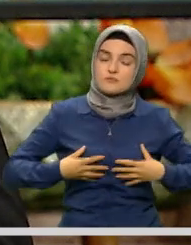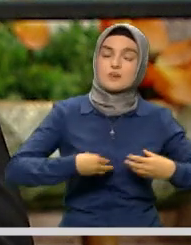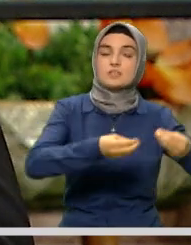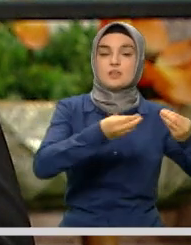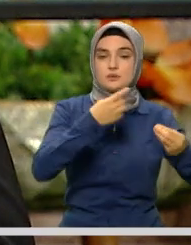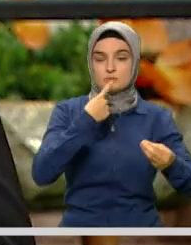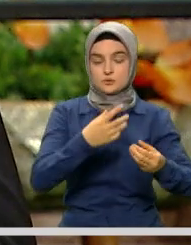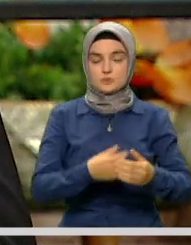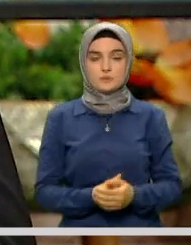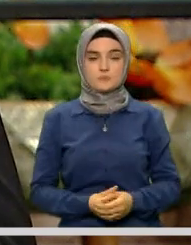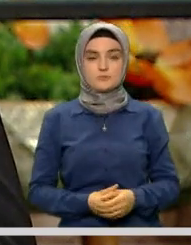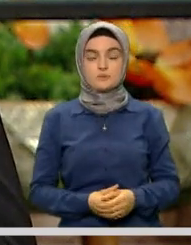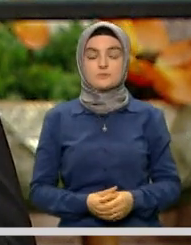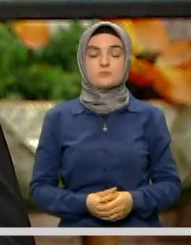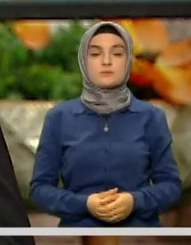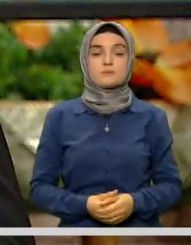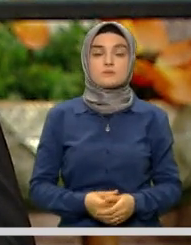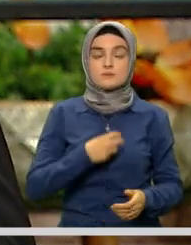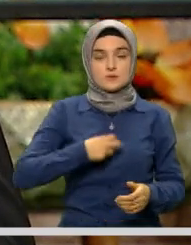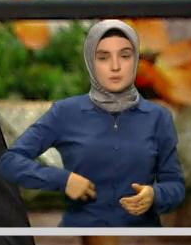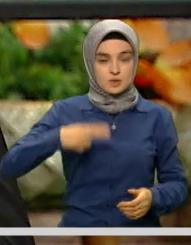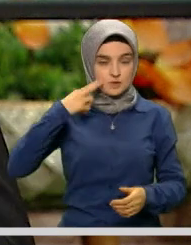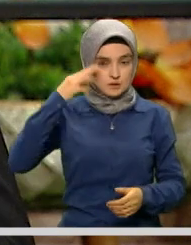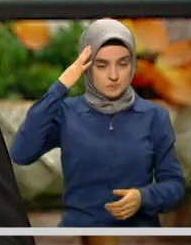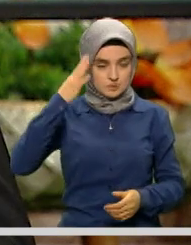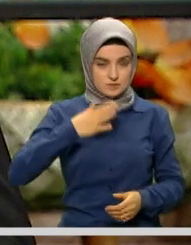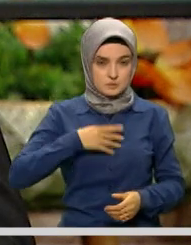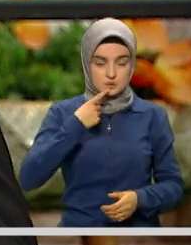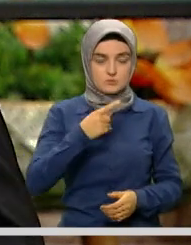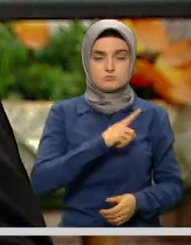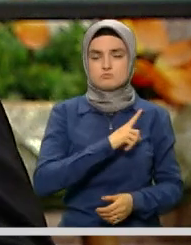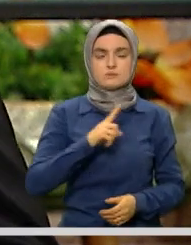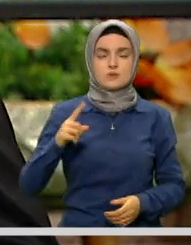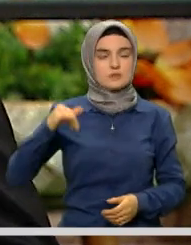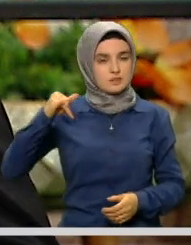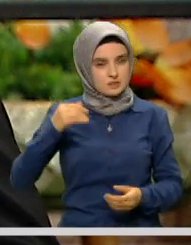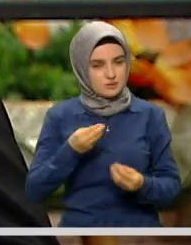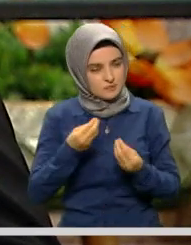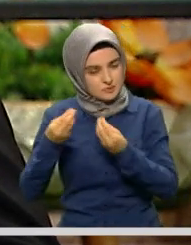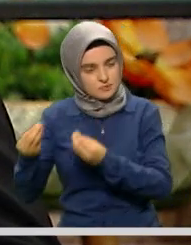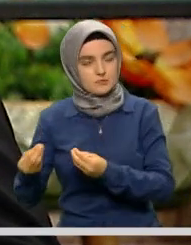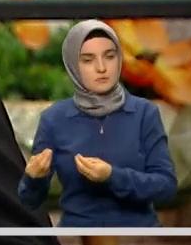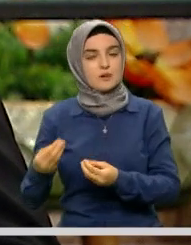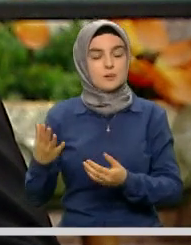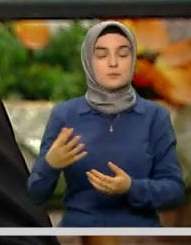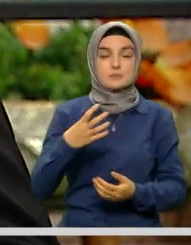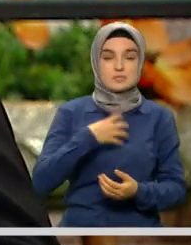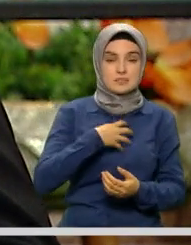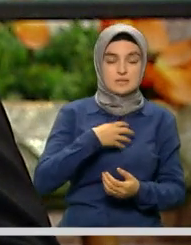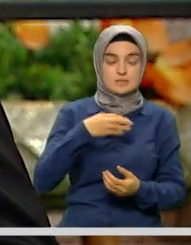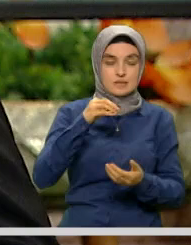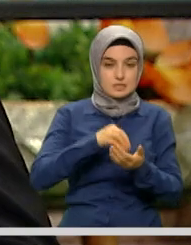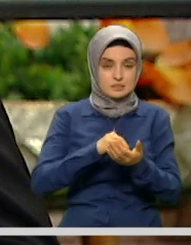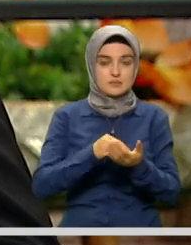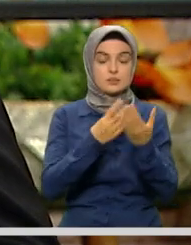malımı feda ediyorum. Ve Efendimiz diyor ki hayır diyor. Sen diyor bunu yakınlarına bir kısmını feda et ama bir kısmını da kendi elinde tut.